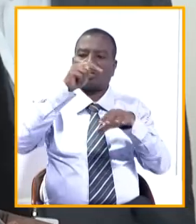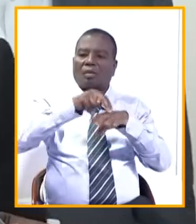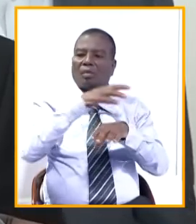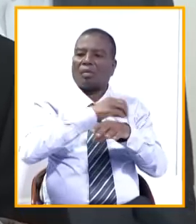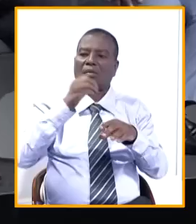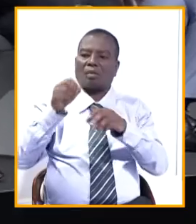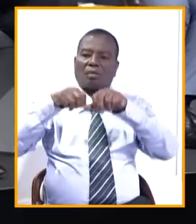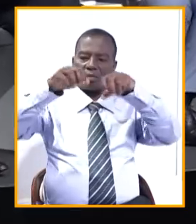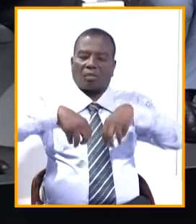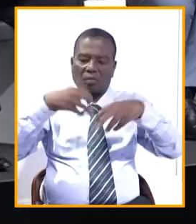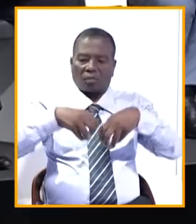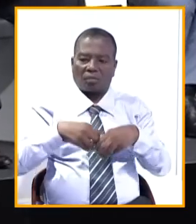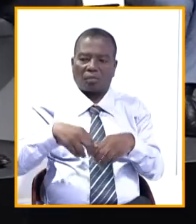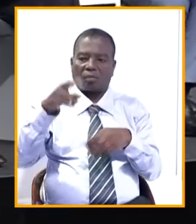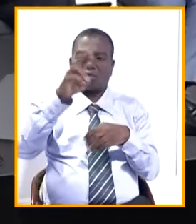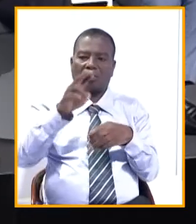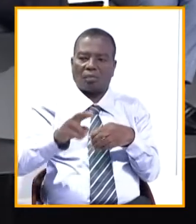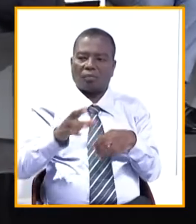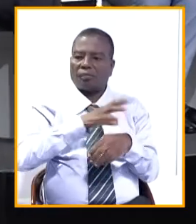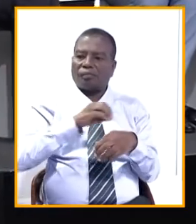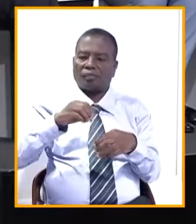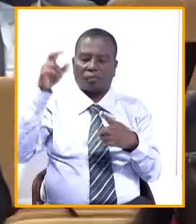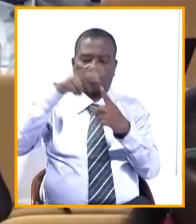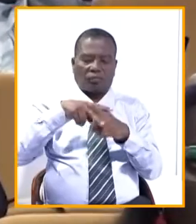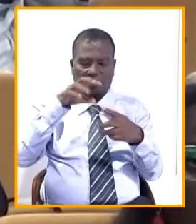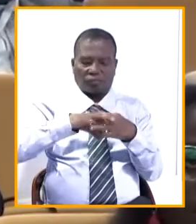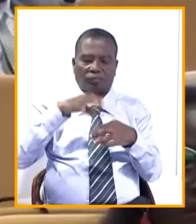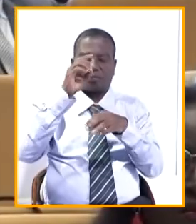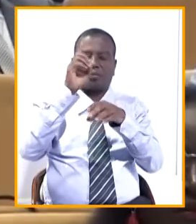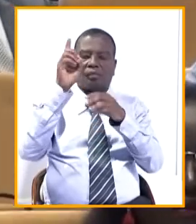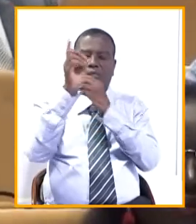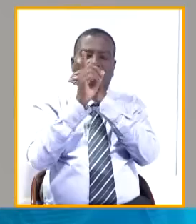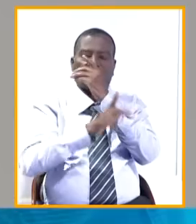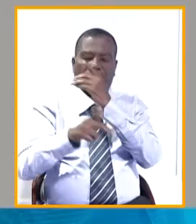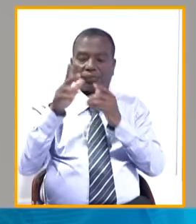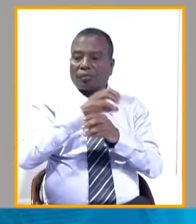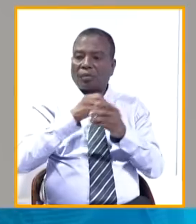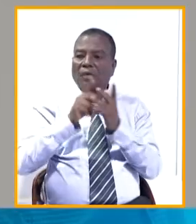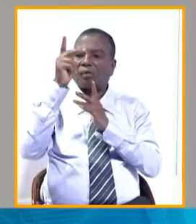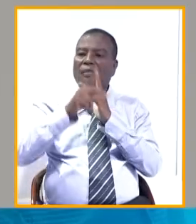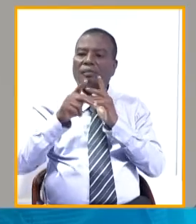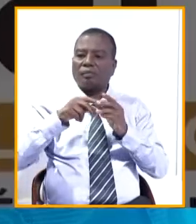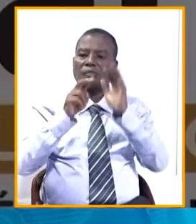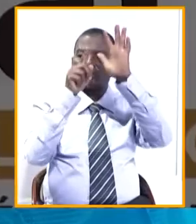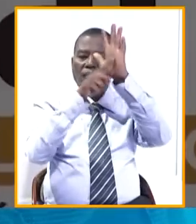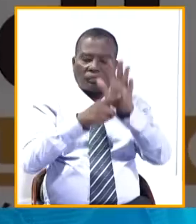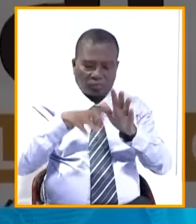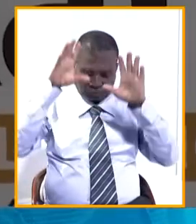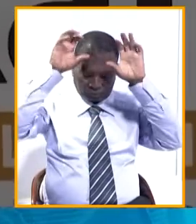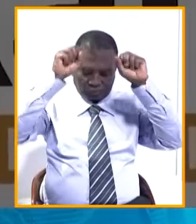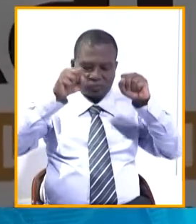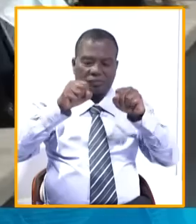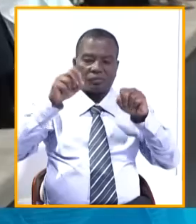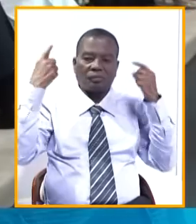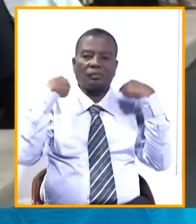en matière agricole. Les résolutions de ce rendez-vous de Dakar et le programme de mise en œuvre des pactes nationaux seront présentés au chef d'État